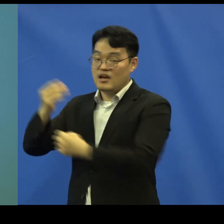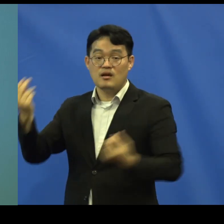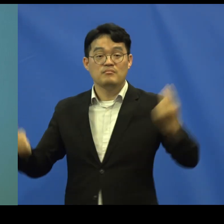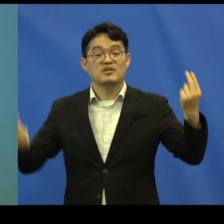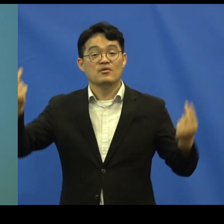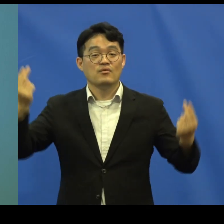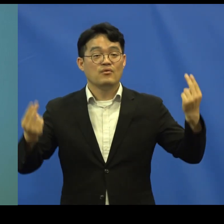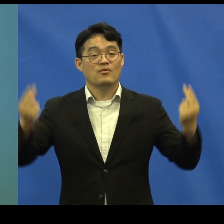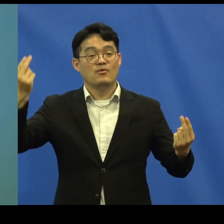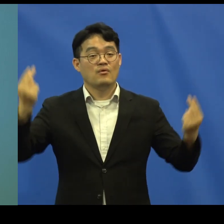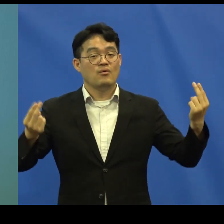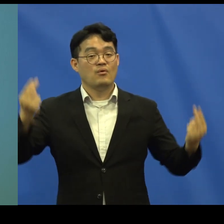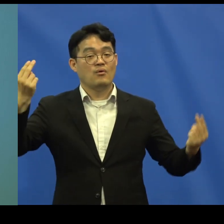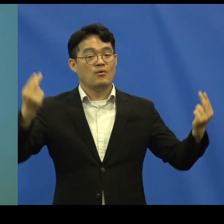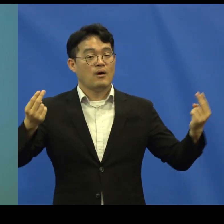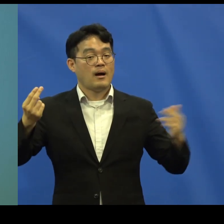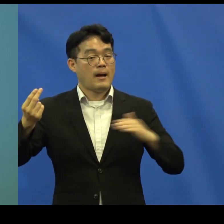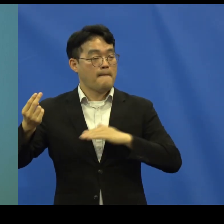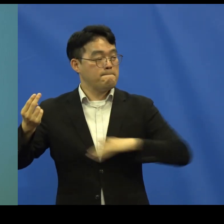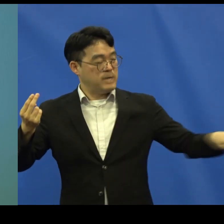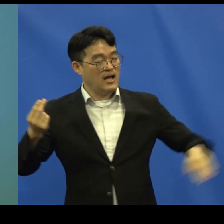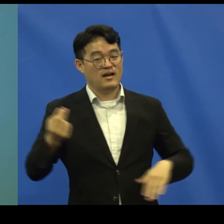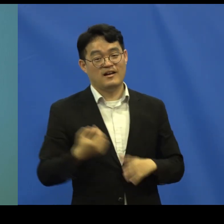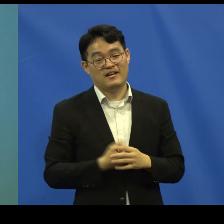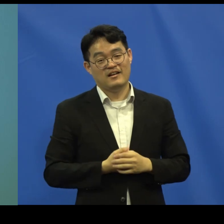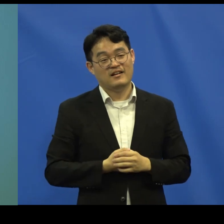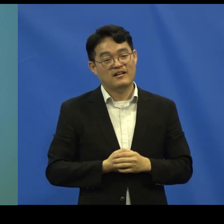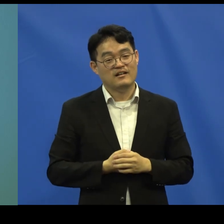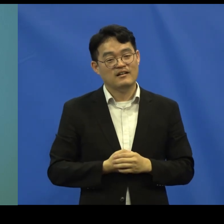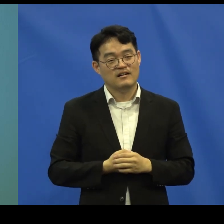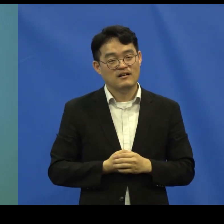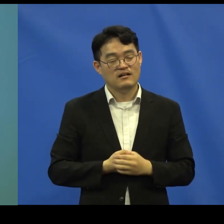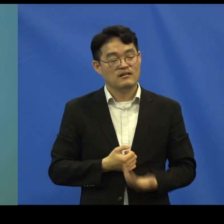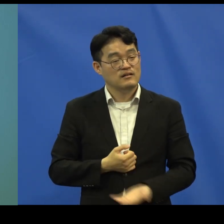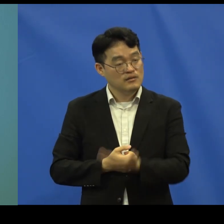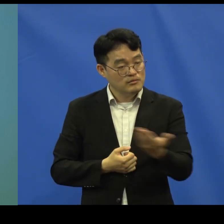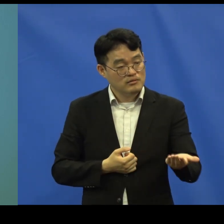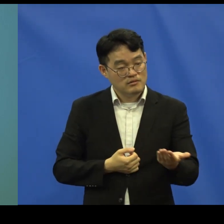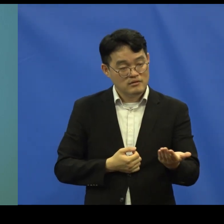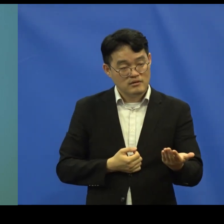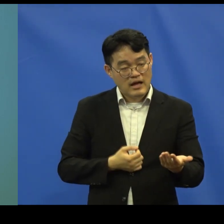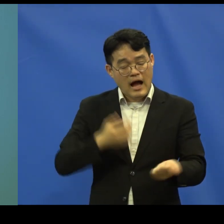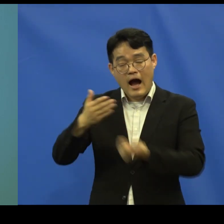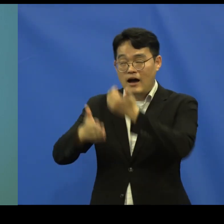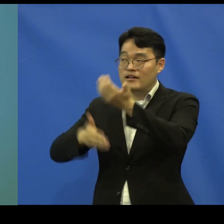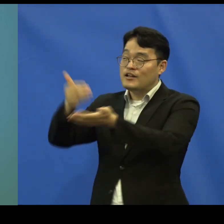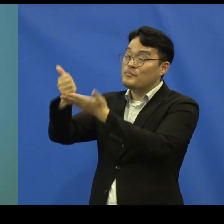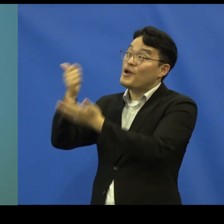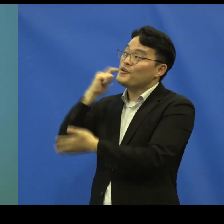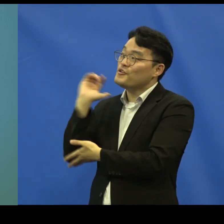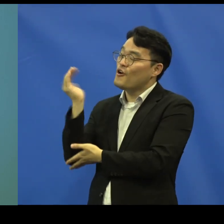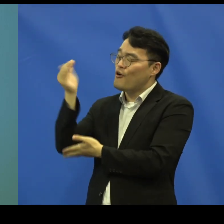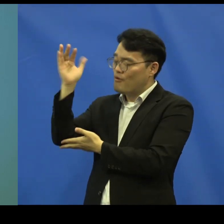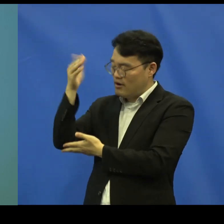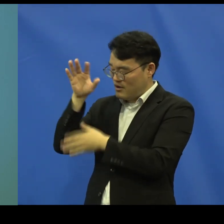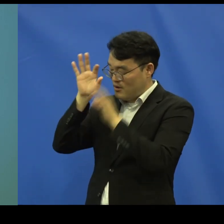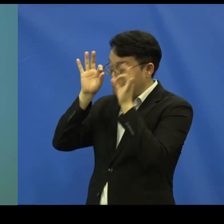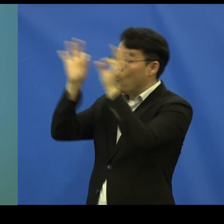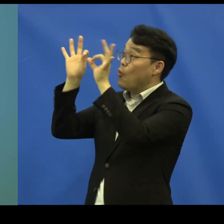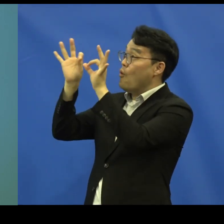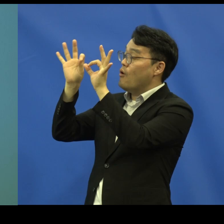수가 없습니다. 누가 예배를 드립니까? 그 영광, 그 하늘의 영광에 눈을 뜬